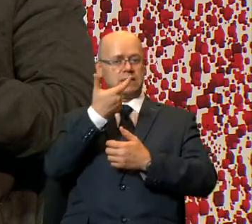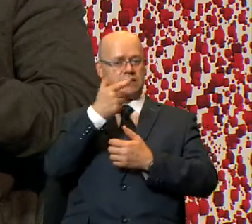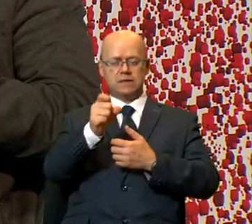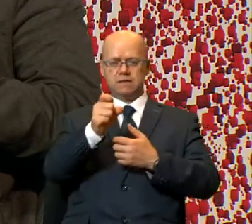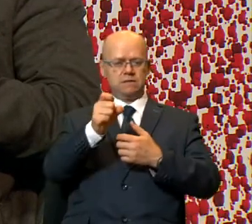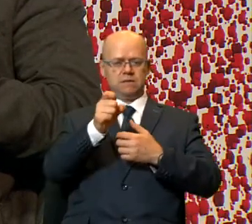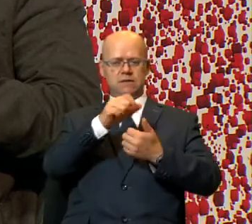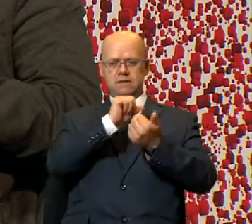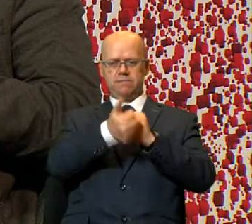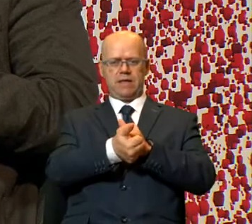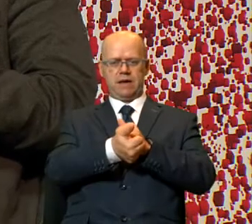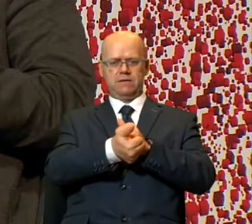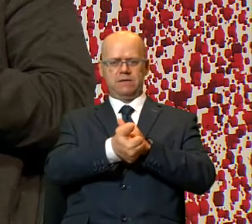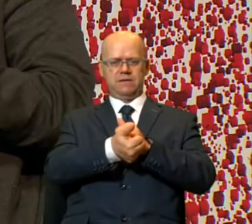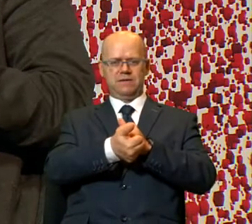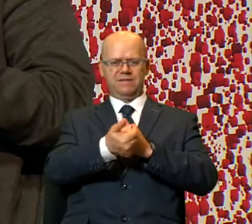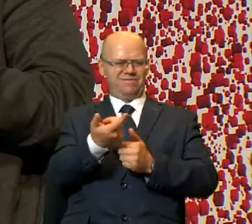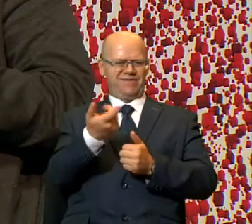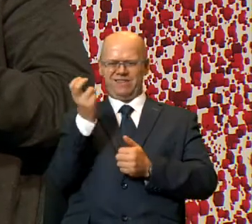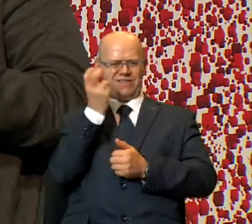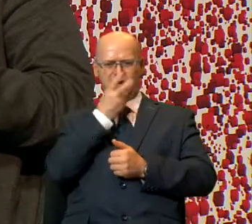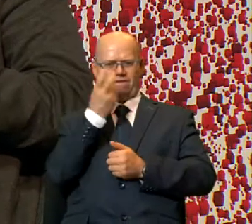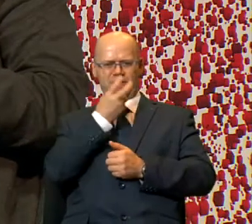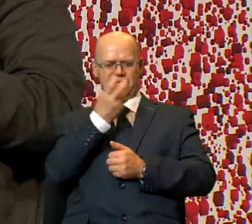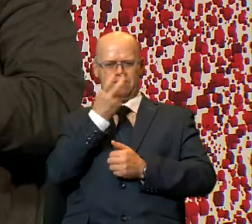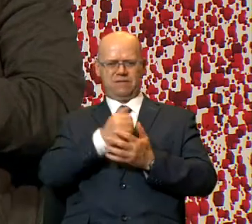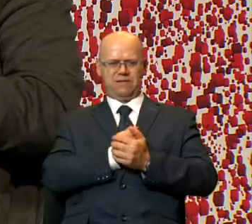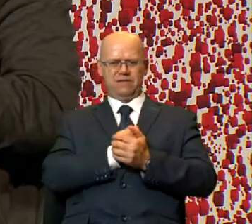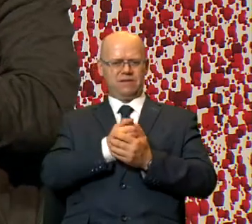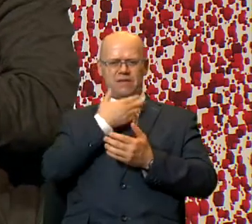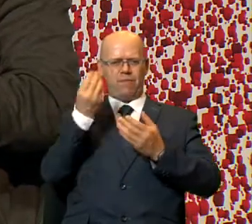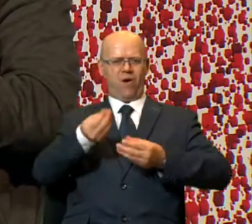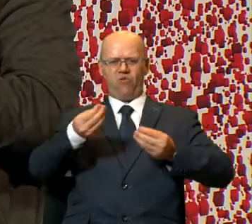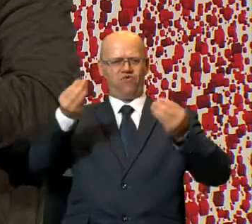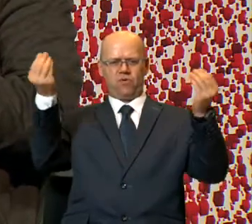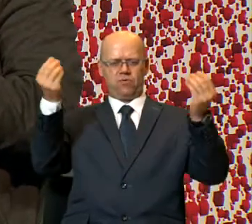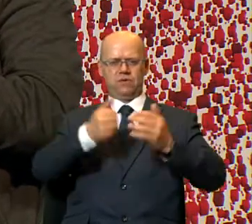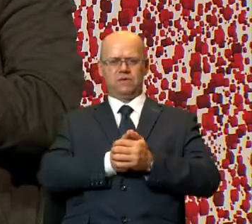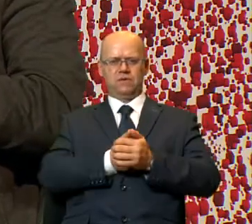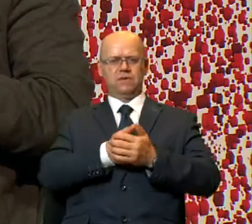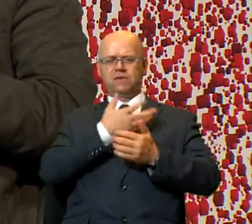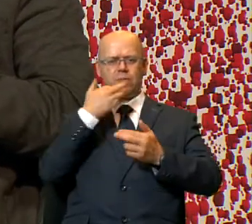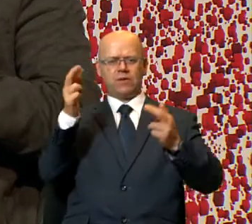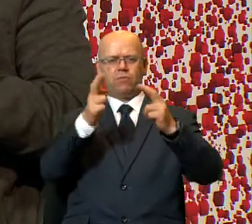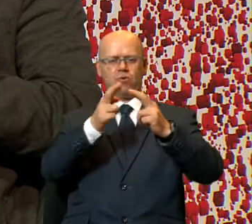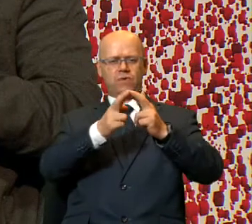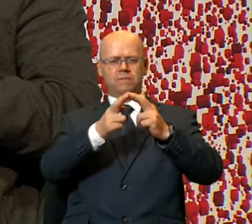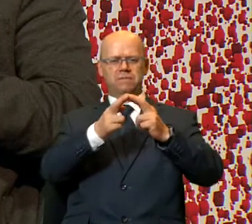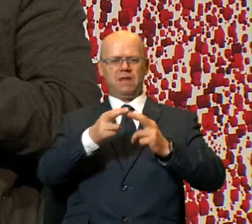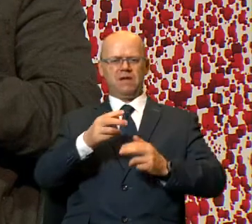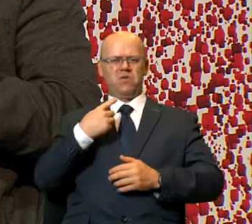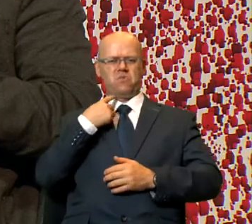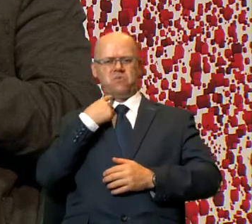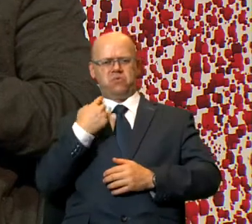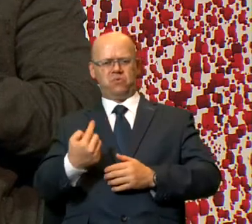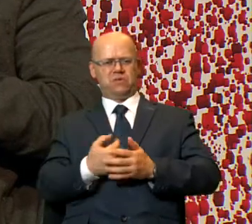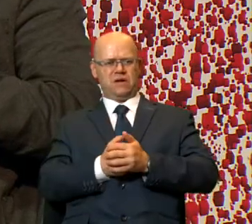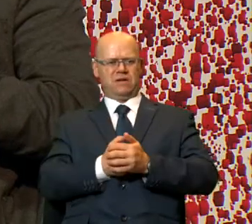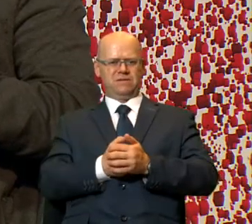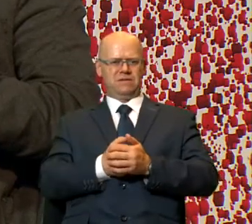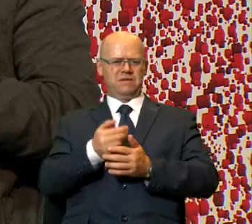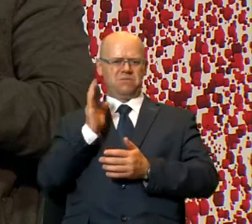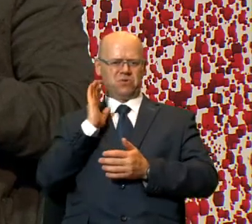jest światem nieatrakcyjnym, również nie jest światem w rezonansie, a więc znudzenie i wypalenie są bardzo